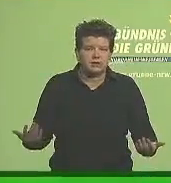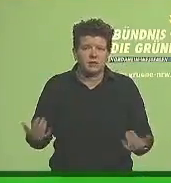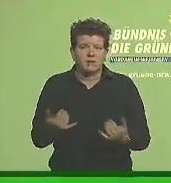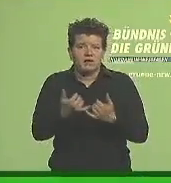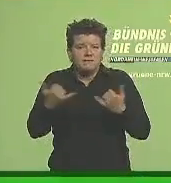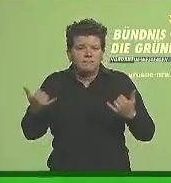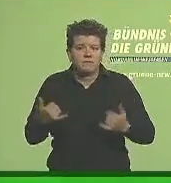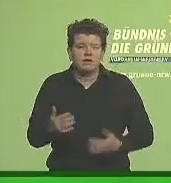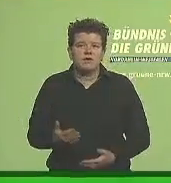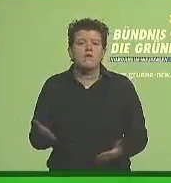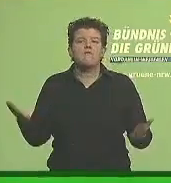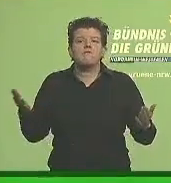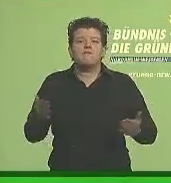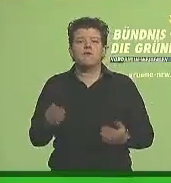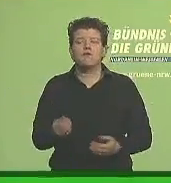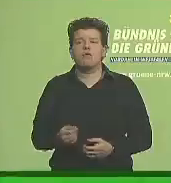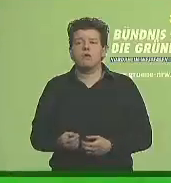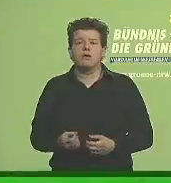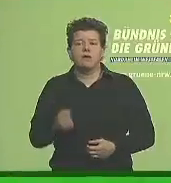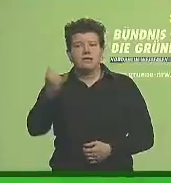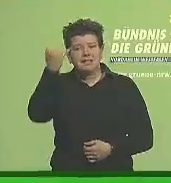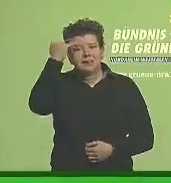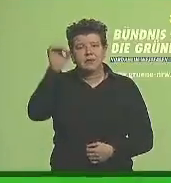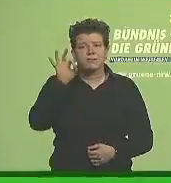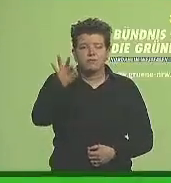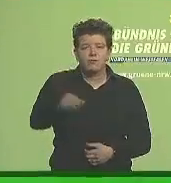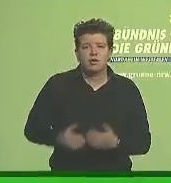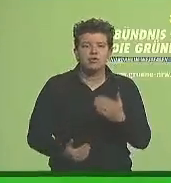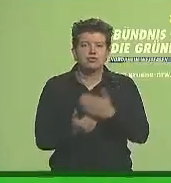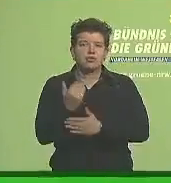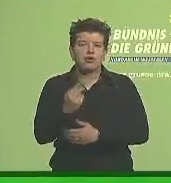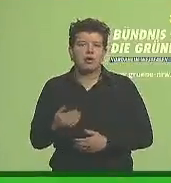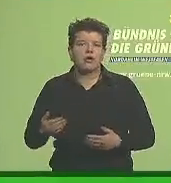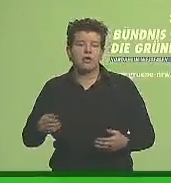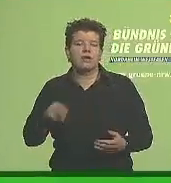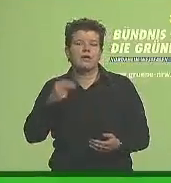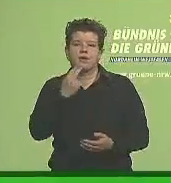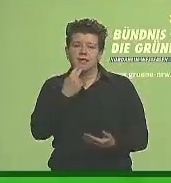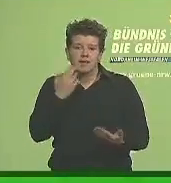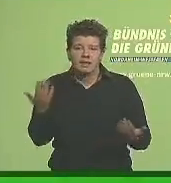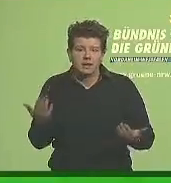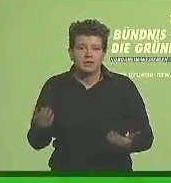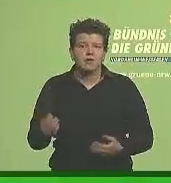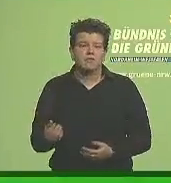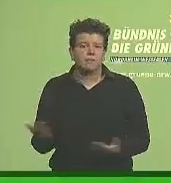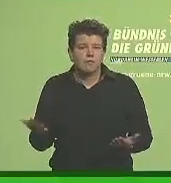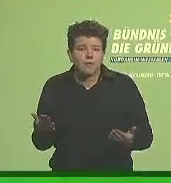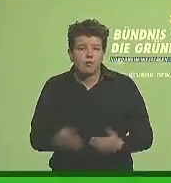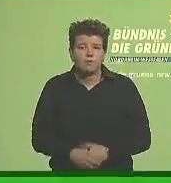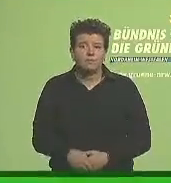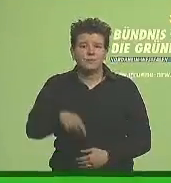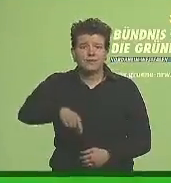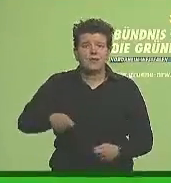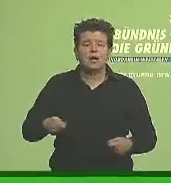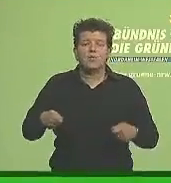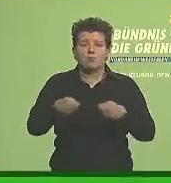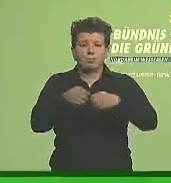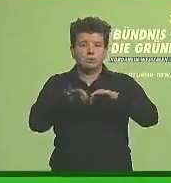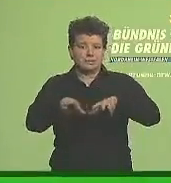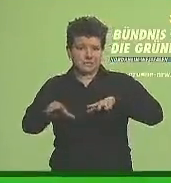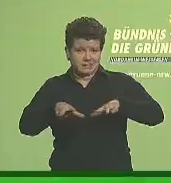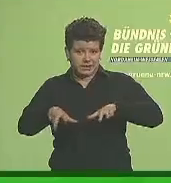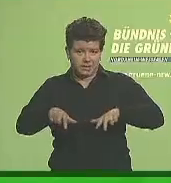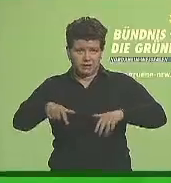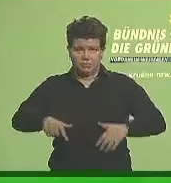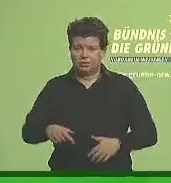für Investitionen, die wir dringend brauchen? Diese Bundesregierung ist eine Schande für unseren Wirtschaftsstandort und auch für den Weg